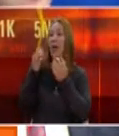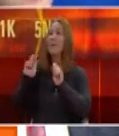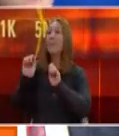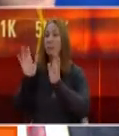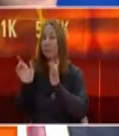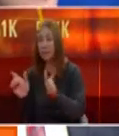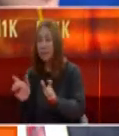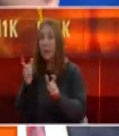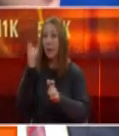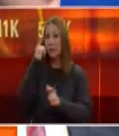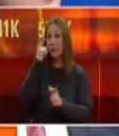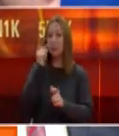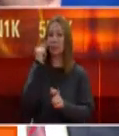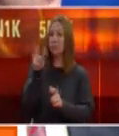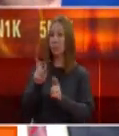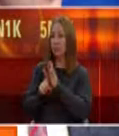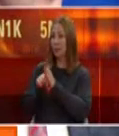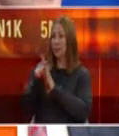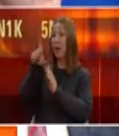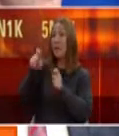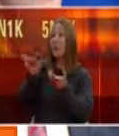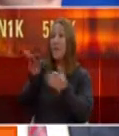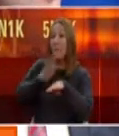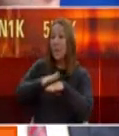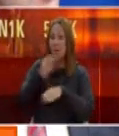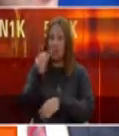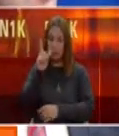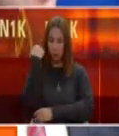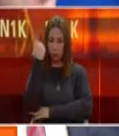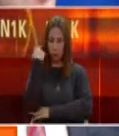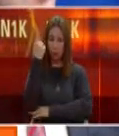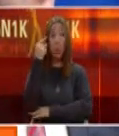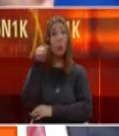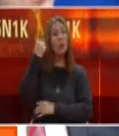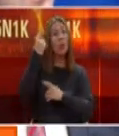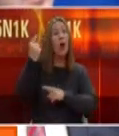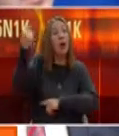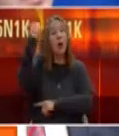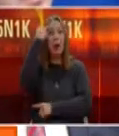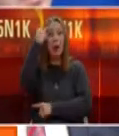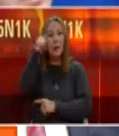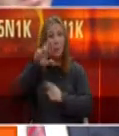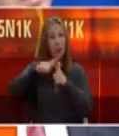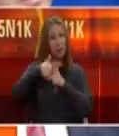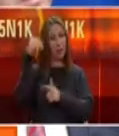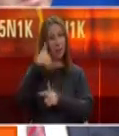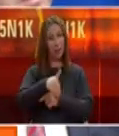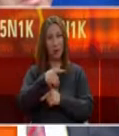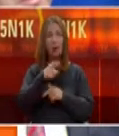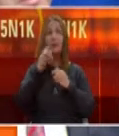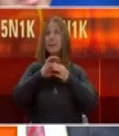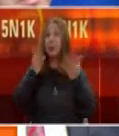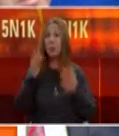ve bilinçli bireyler olarak yetiştirebilmek için neler yapabiliriz diye önce bir düşündük. Bunu düşünürken aklımıza böyle bir proje geldi.